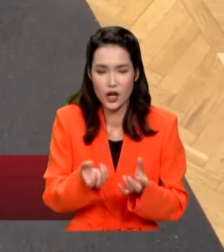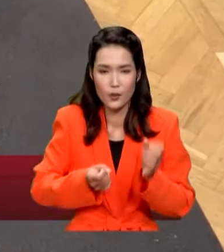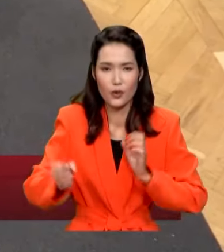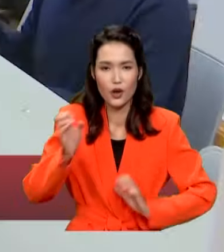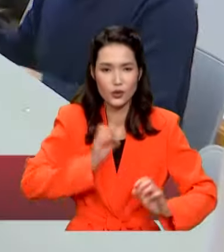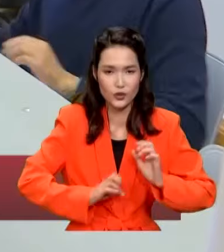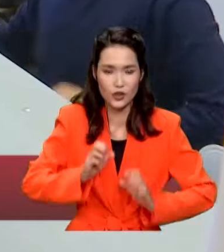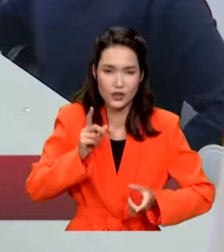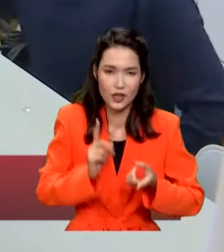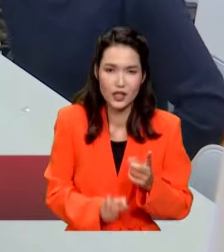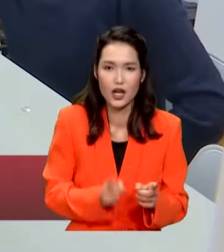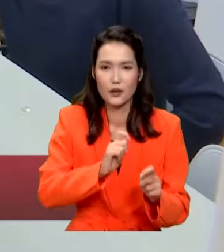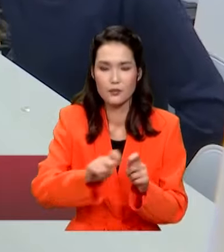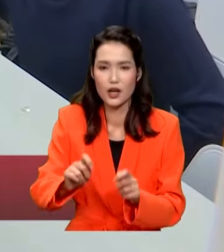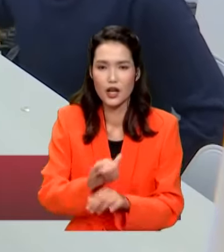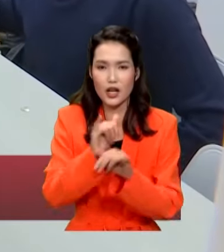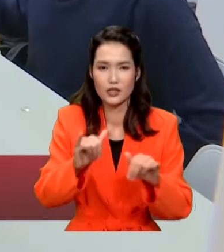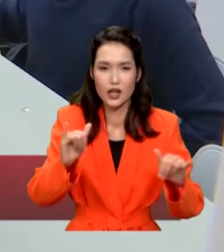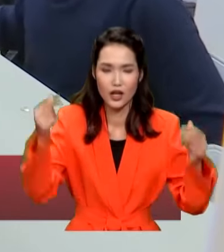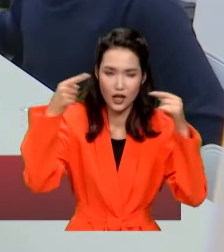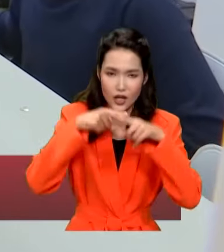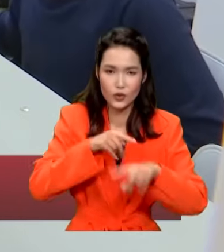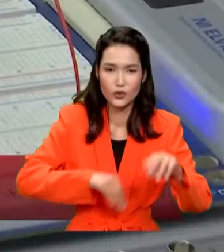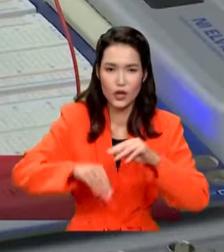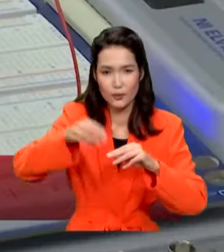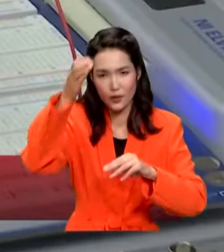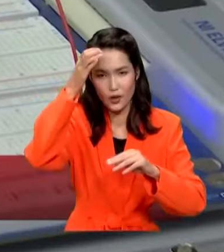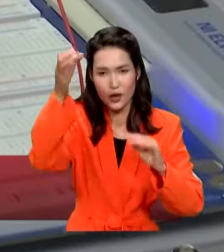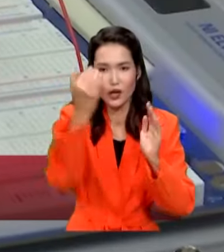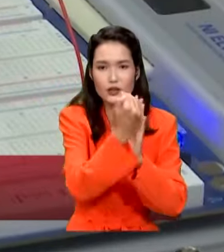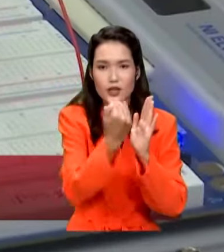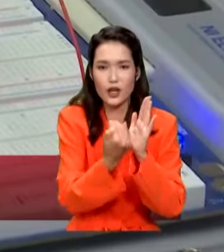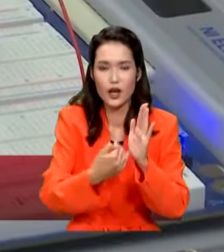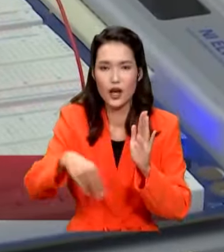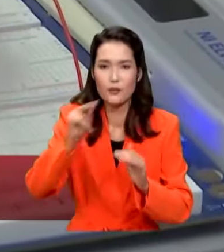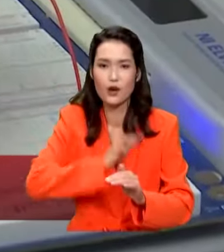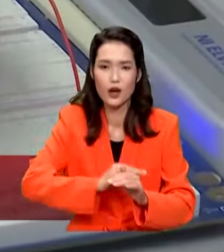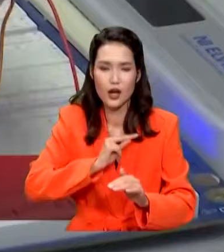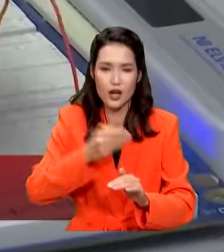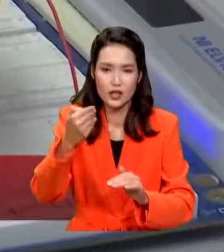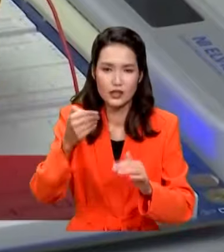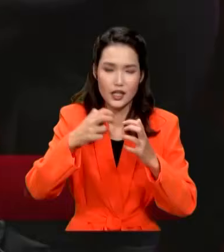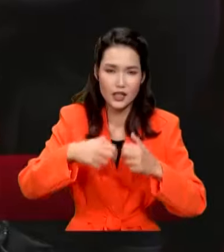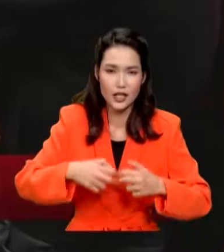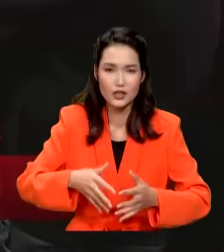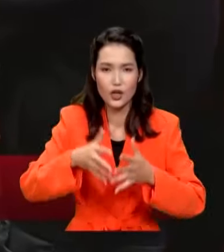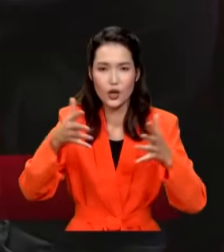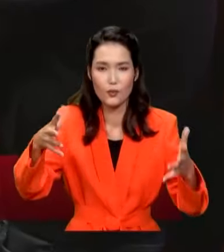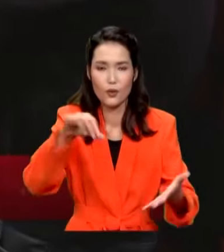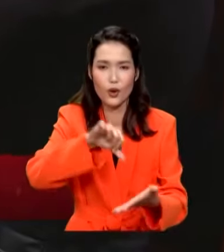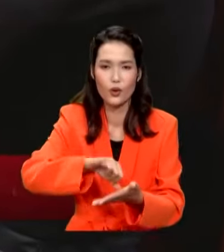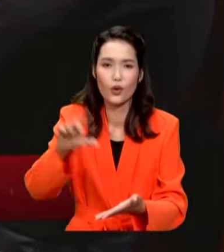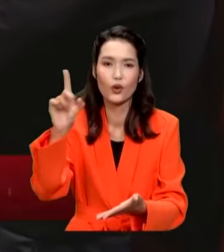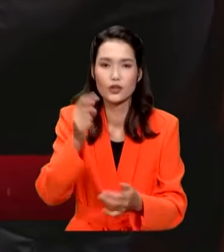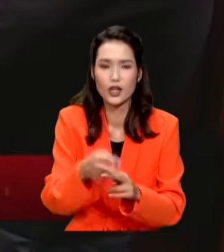университетом, реинвестируются в развитие инфраструктуры, образовательных программ и научных исследований. Принцип фонда заключается в том,